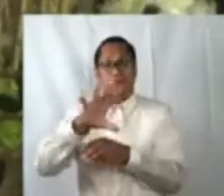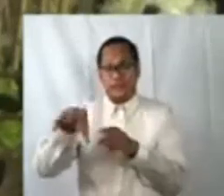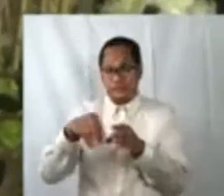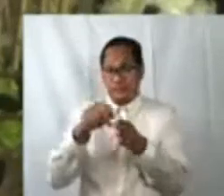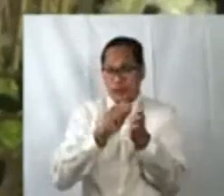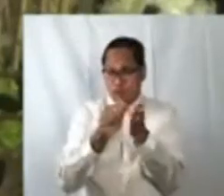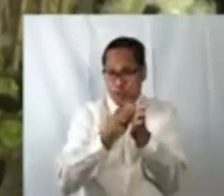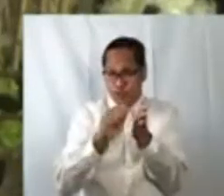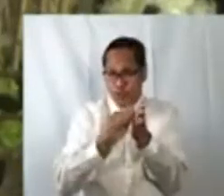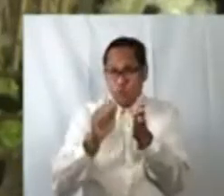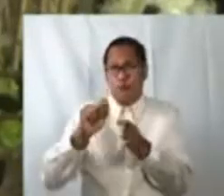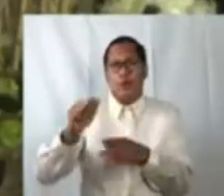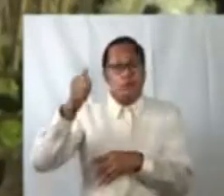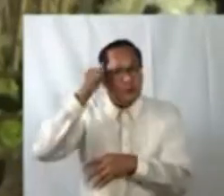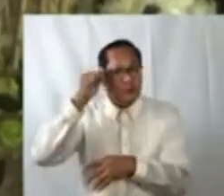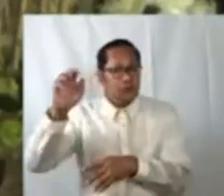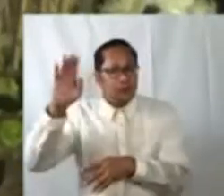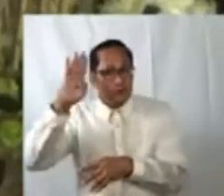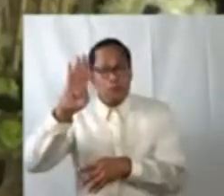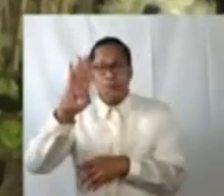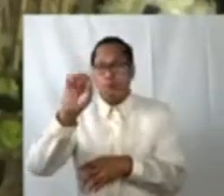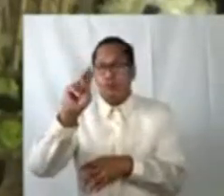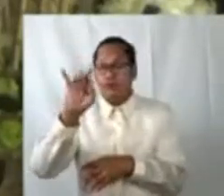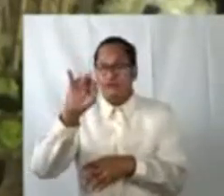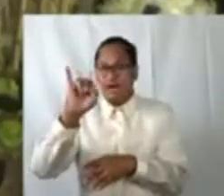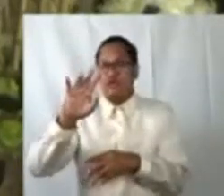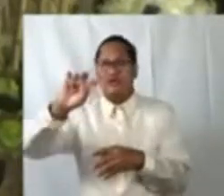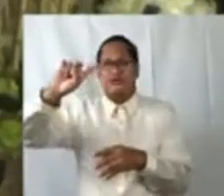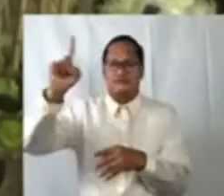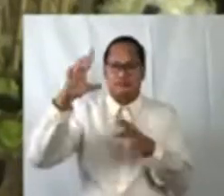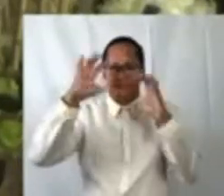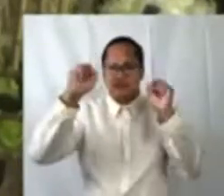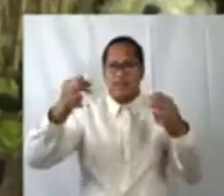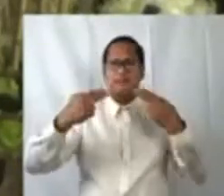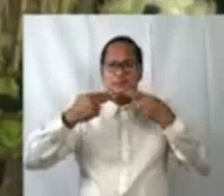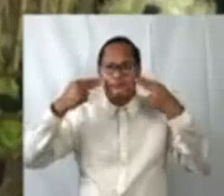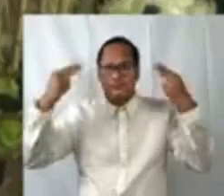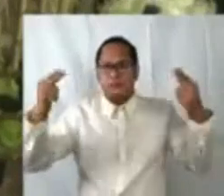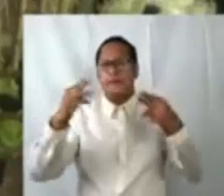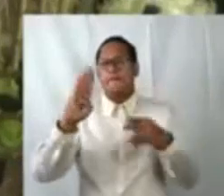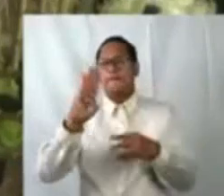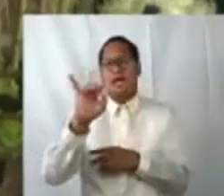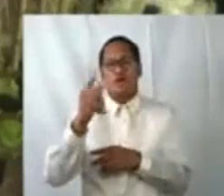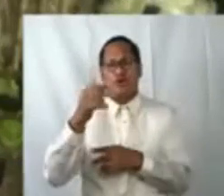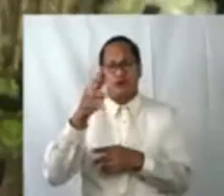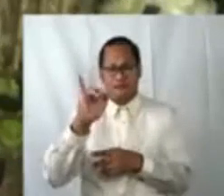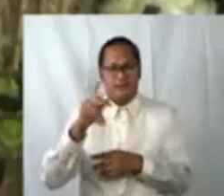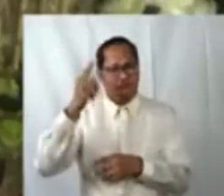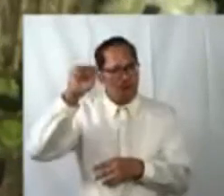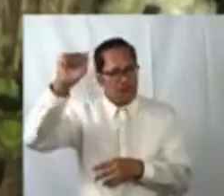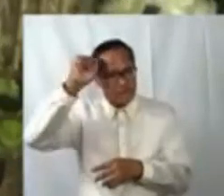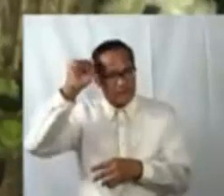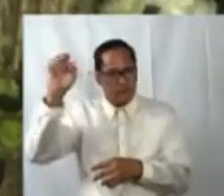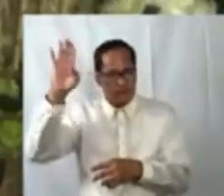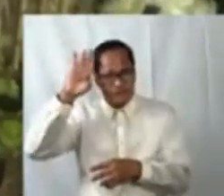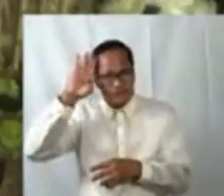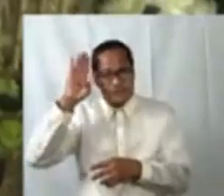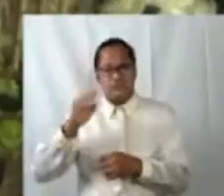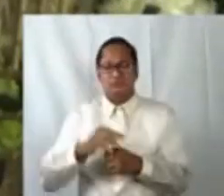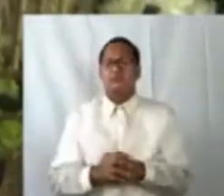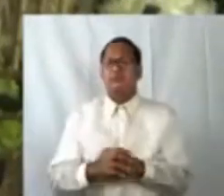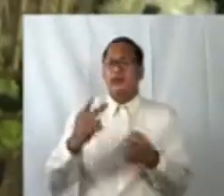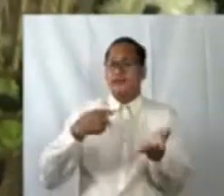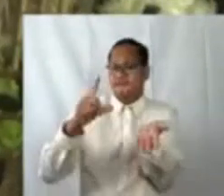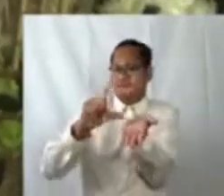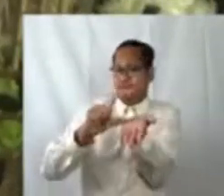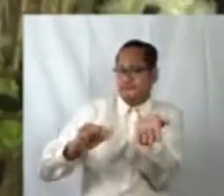ng aklat na Bonifacio, ang unang pangulo at ng bayani biographies Andres Bonifacio.